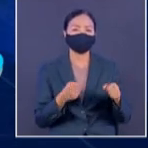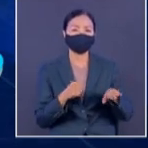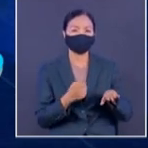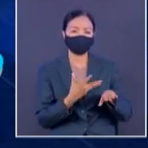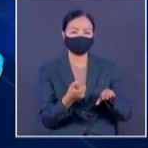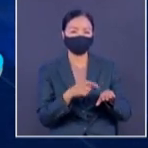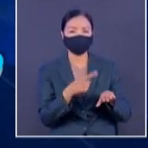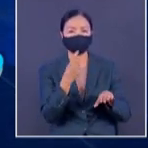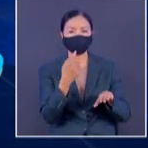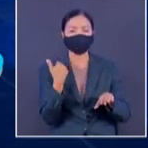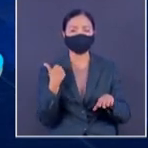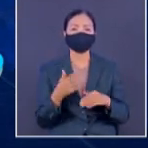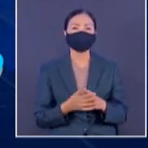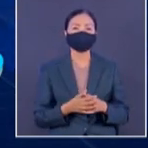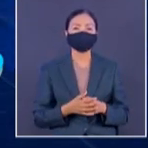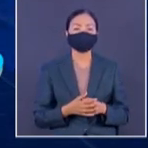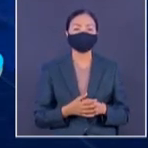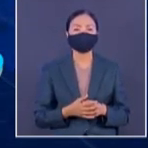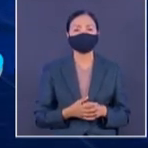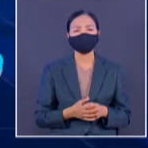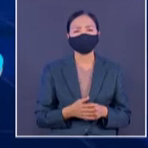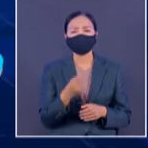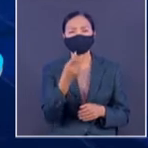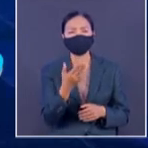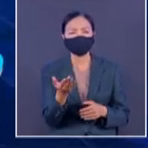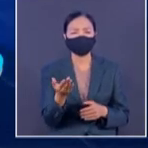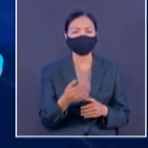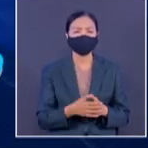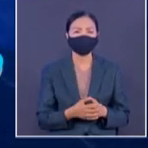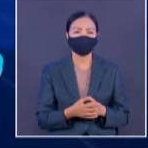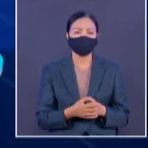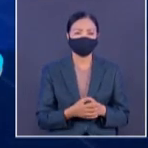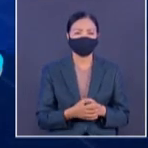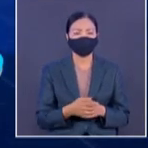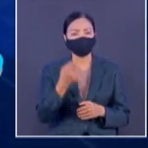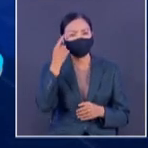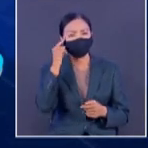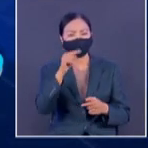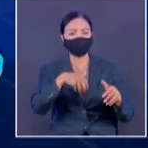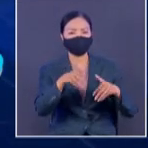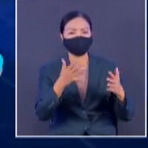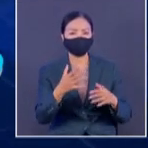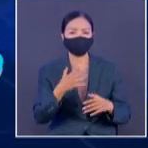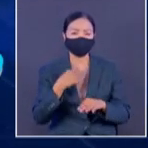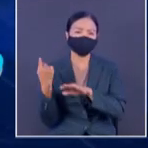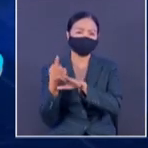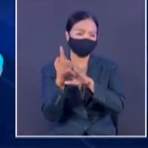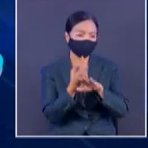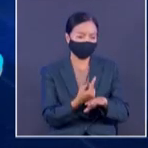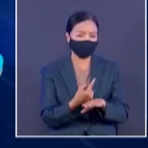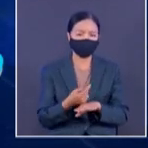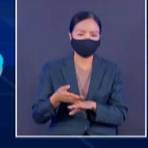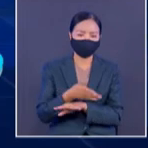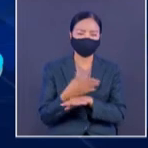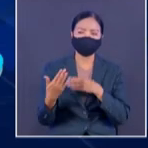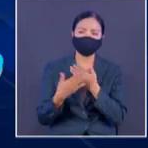ก็มีโดยมีการระบุข้อความครับบอกว่าอะไรกันครับเนี่ยไม่คำนึงถึงประชาชนอยากมาก็มาไม่แจ้งเตือ